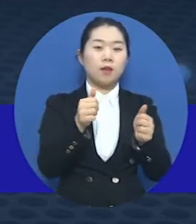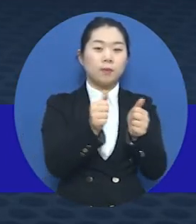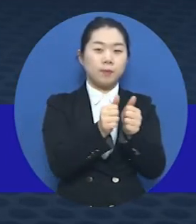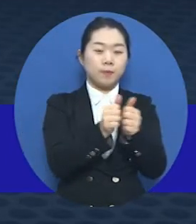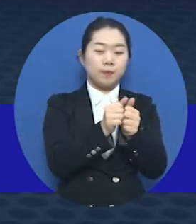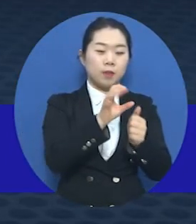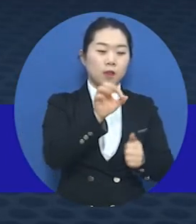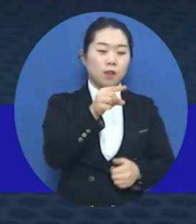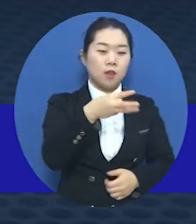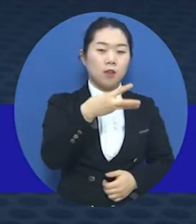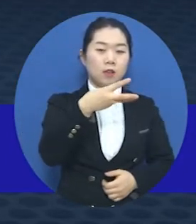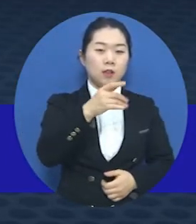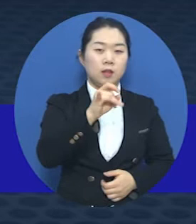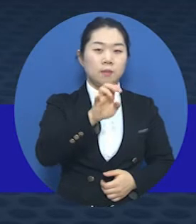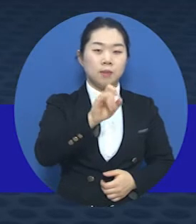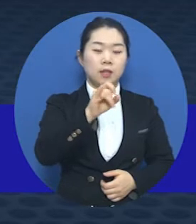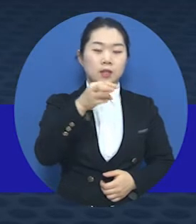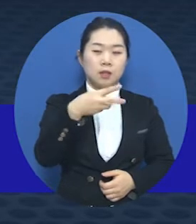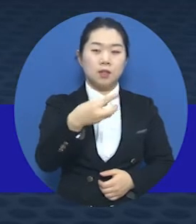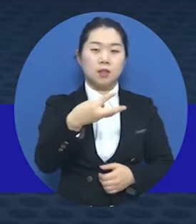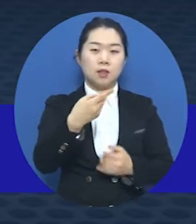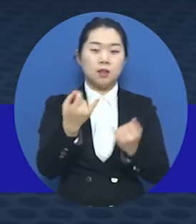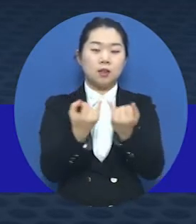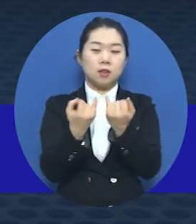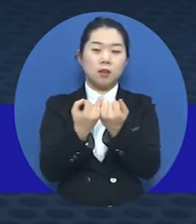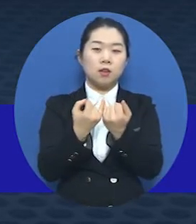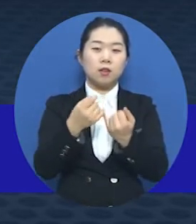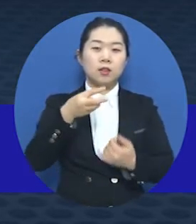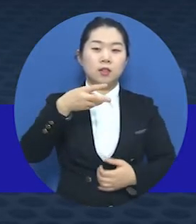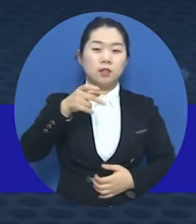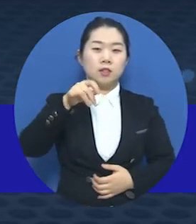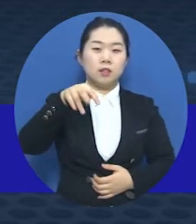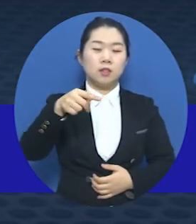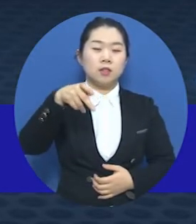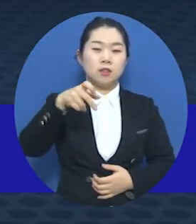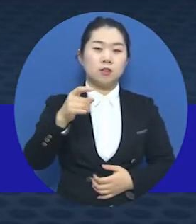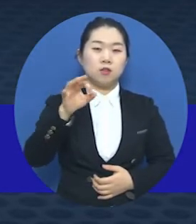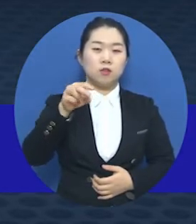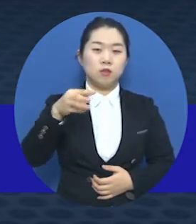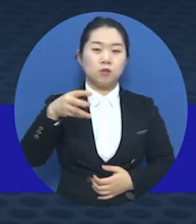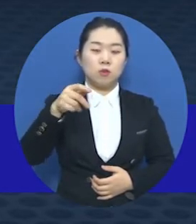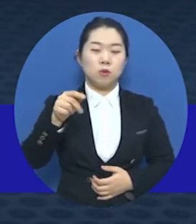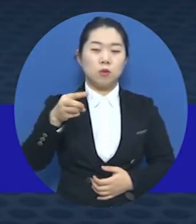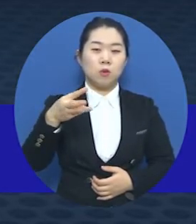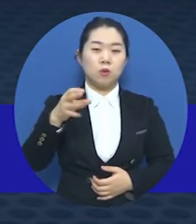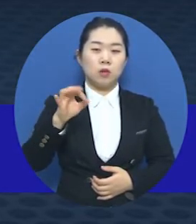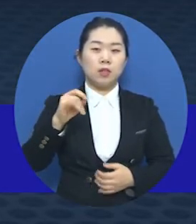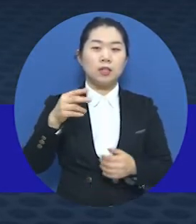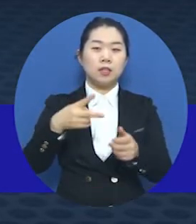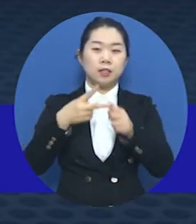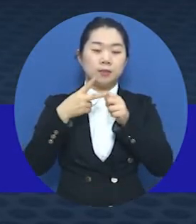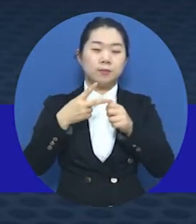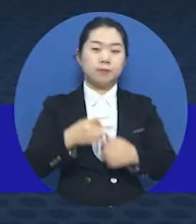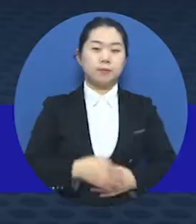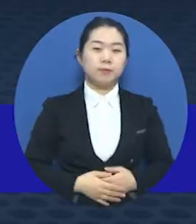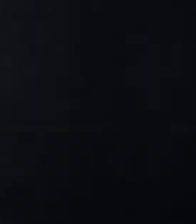디스크 대회에 참가하여 남고부 얼티미트와 여고부 디스크 윷놀이에서 2위에